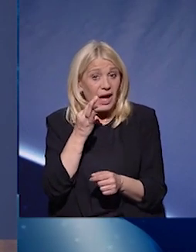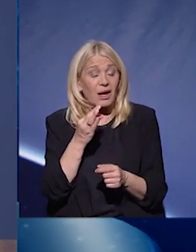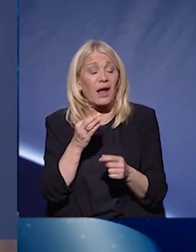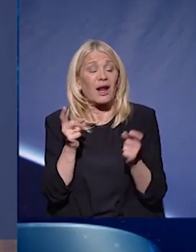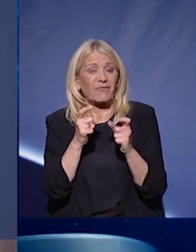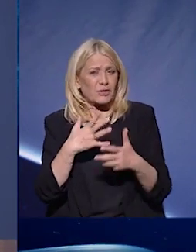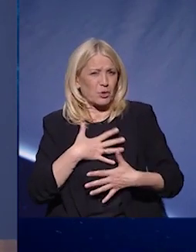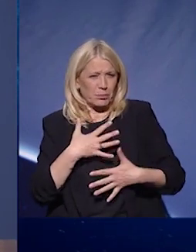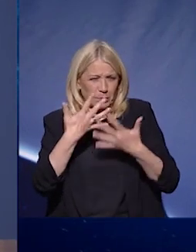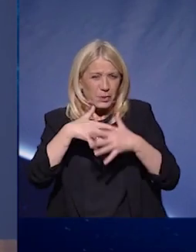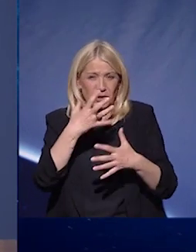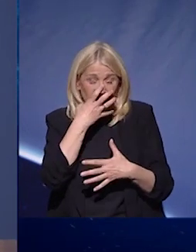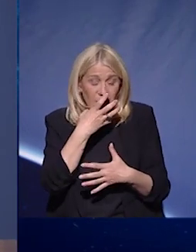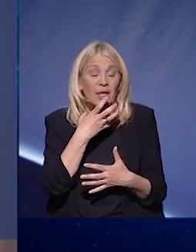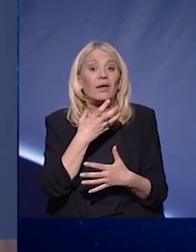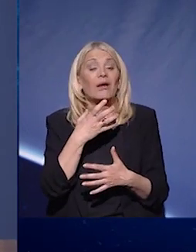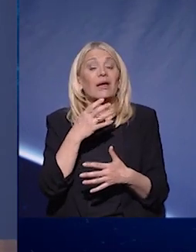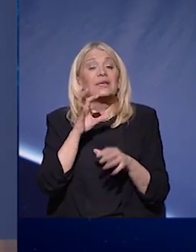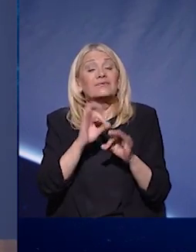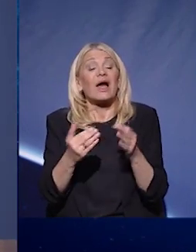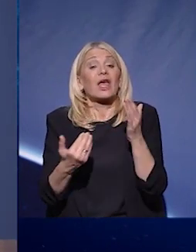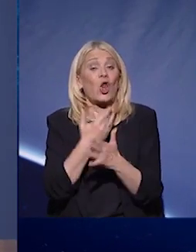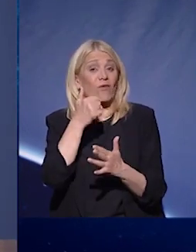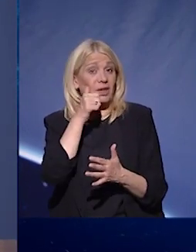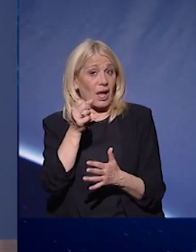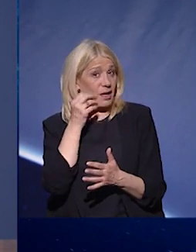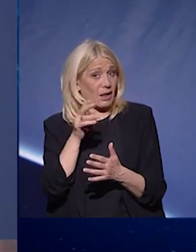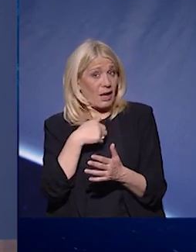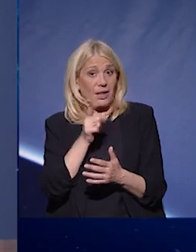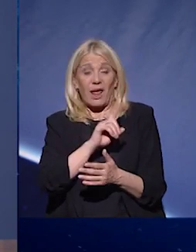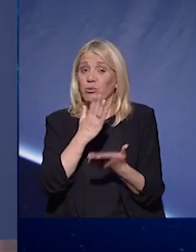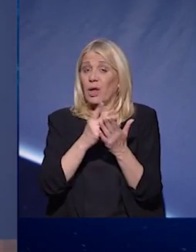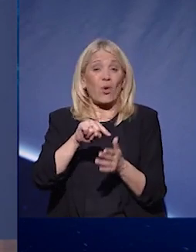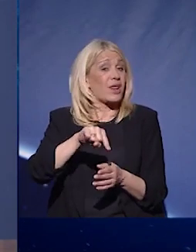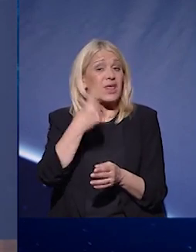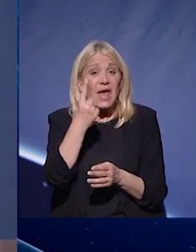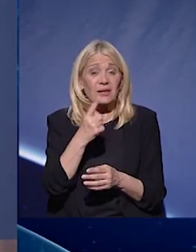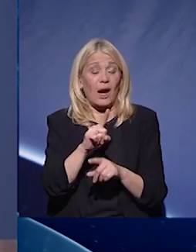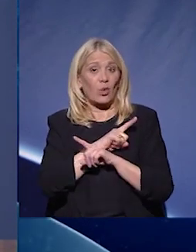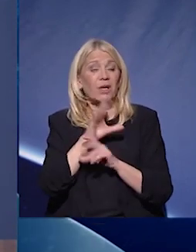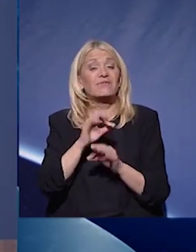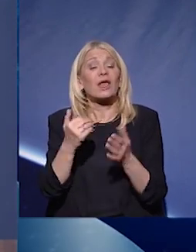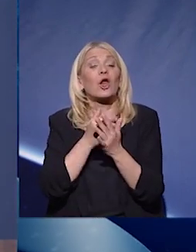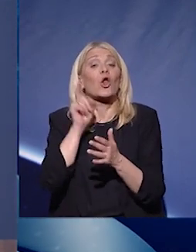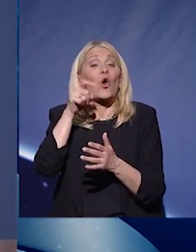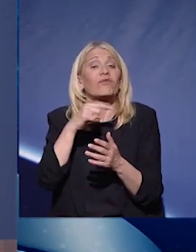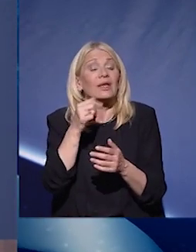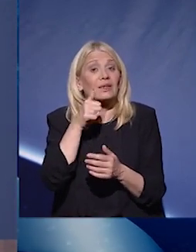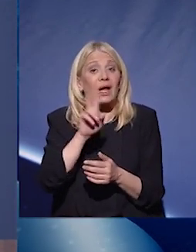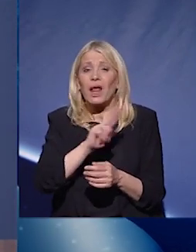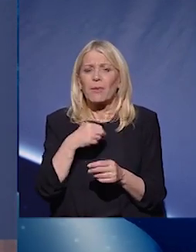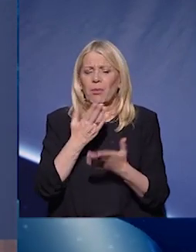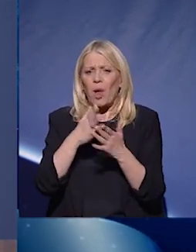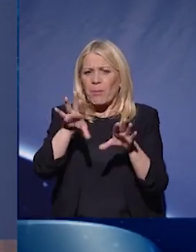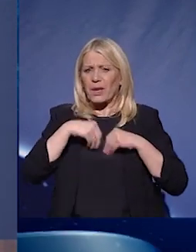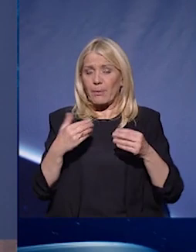respiratoru. Tako da svaki novi dan kada ne budemo imali ni jedan smrtni ishod i svaki novi dan kada ne budemo imali